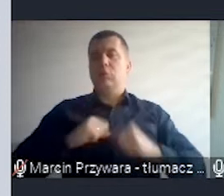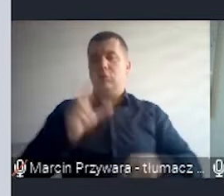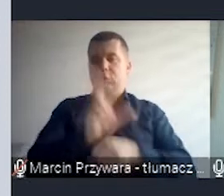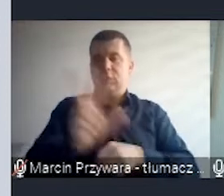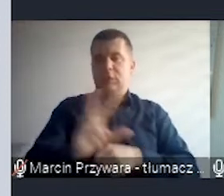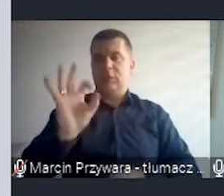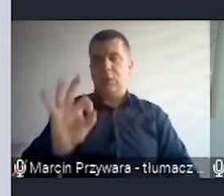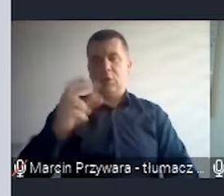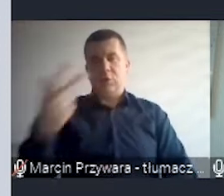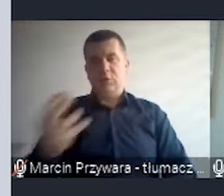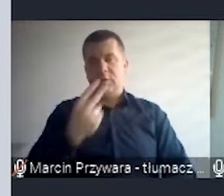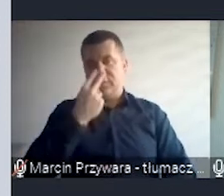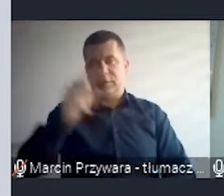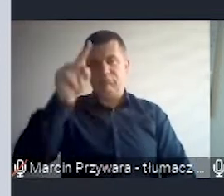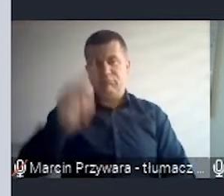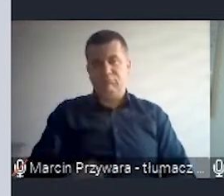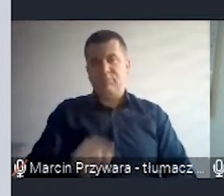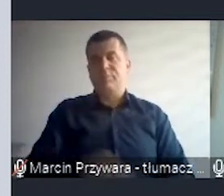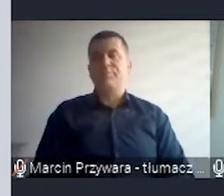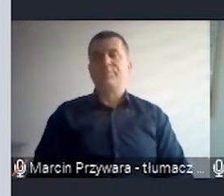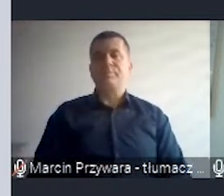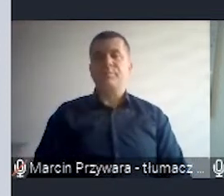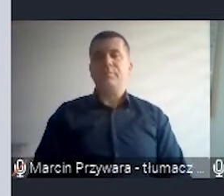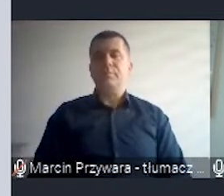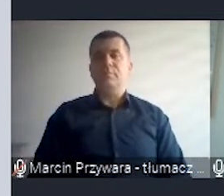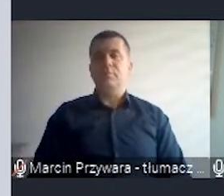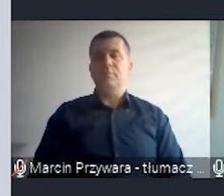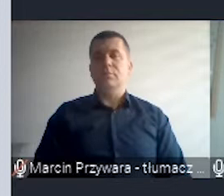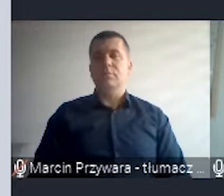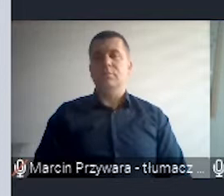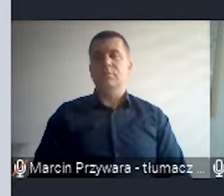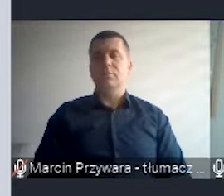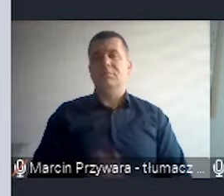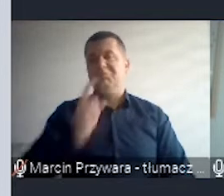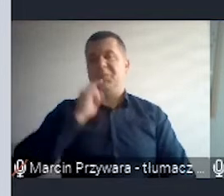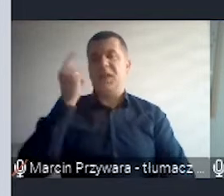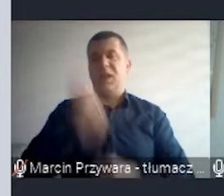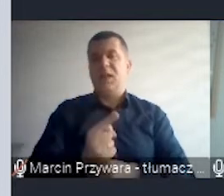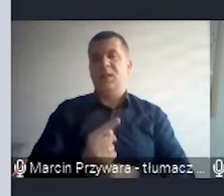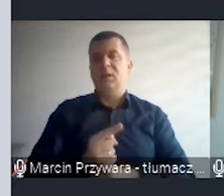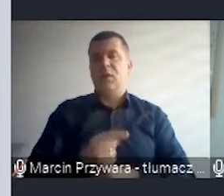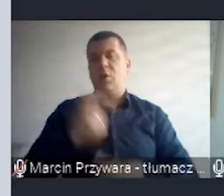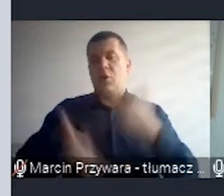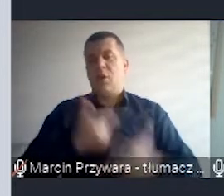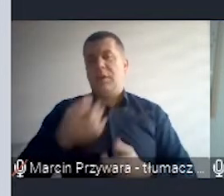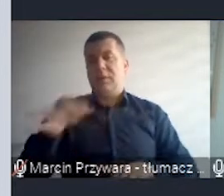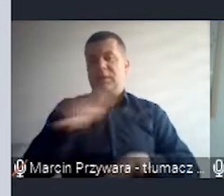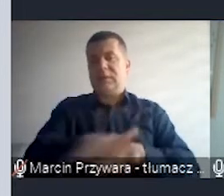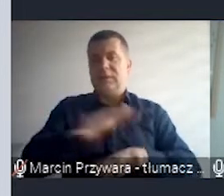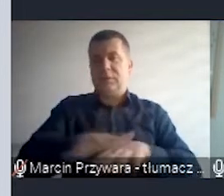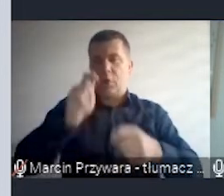1303, które Państwo widzicie na prezentacji, zdecydowała się zbudować taki system